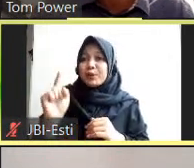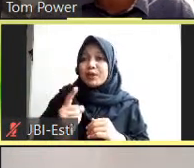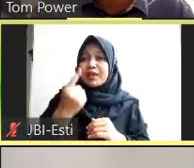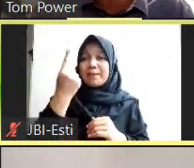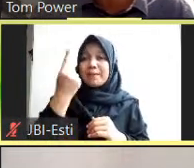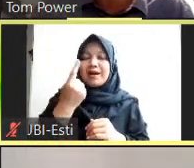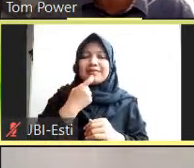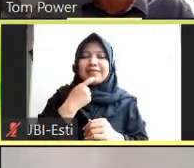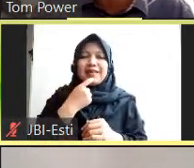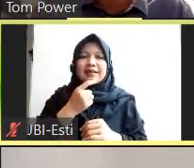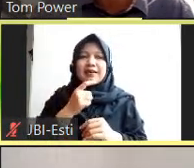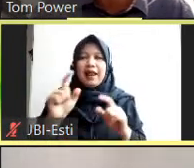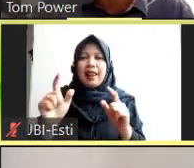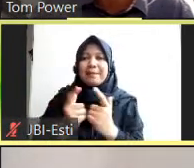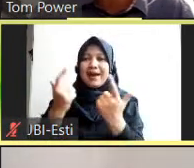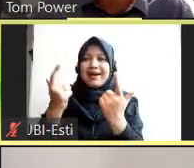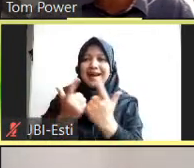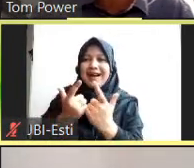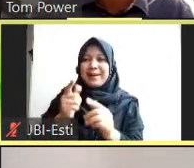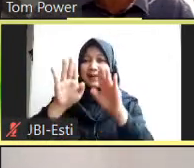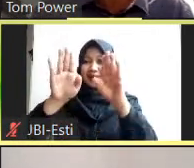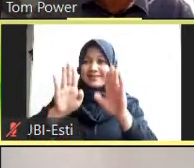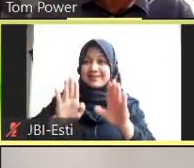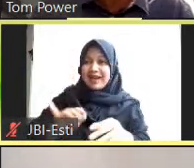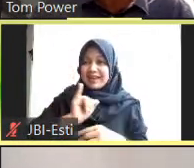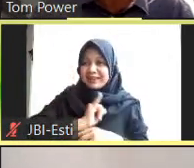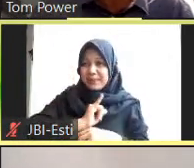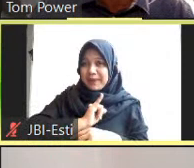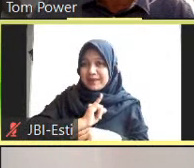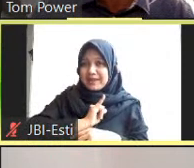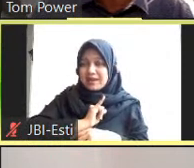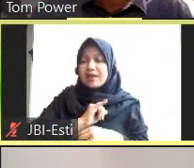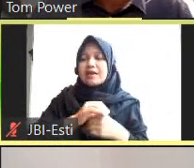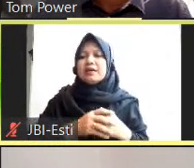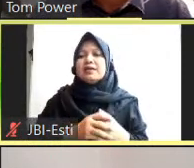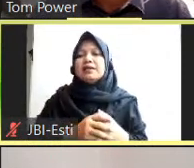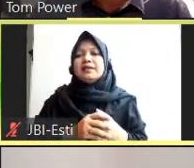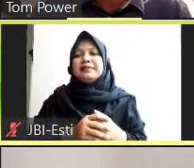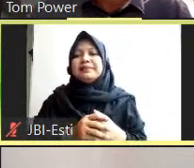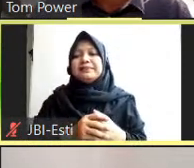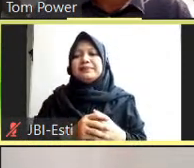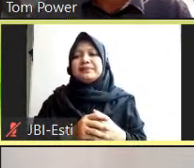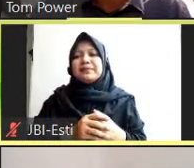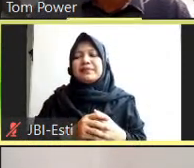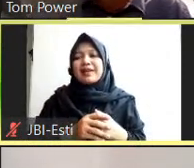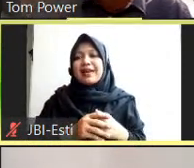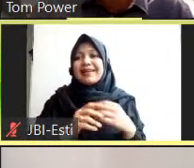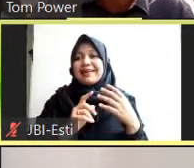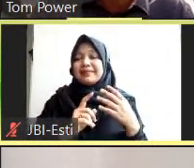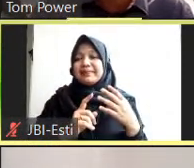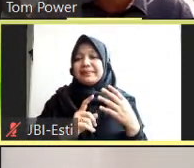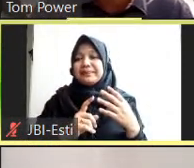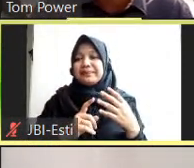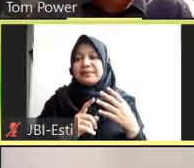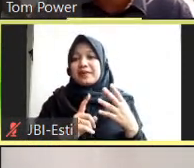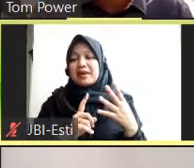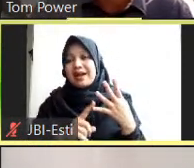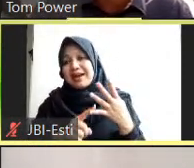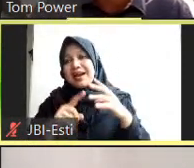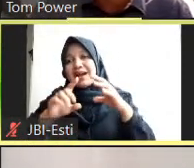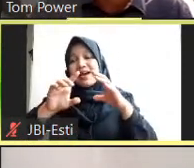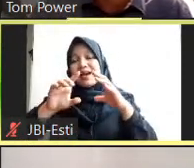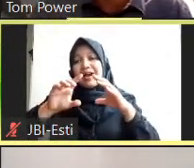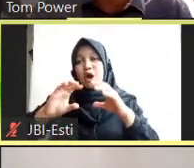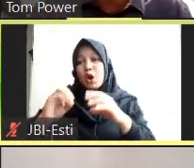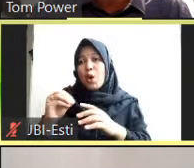independensi lembaga-lembaga media. Dan juga oposisi masyarakat sipil yang punya hak